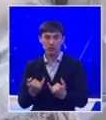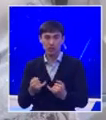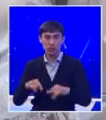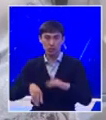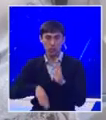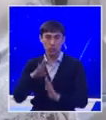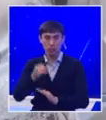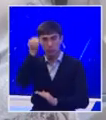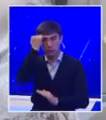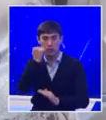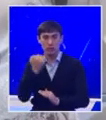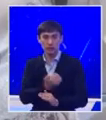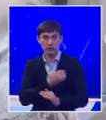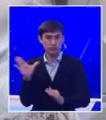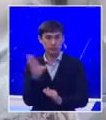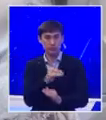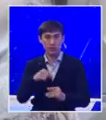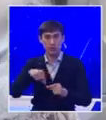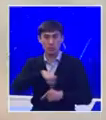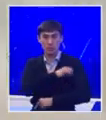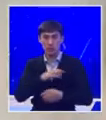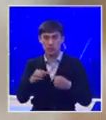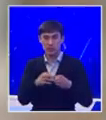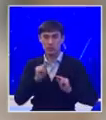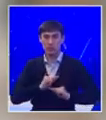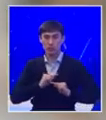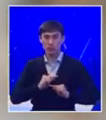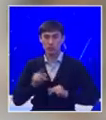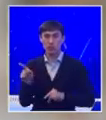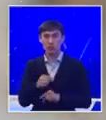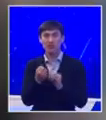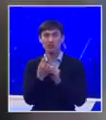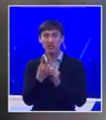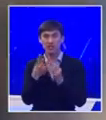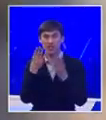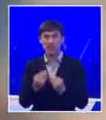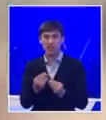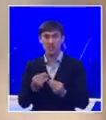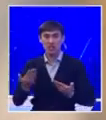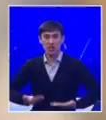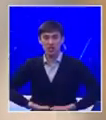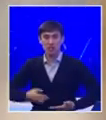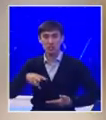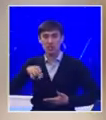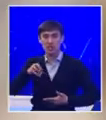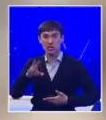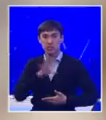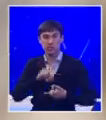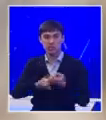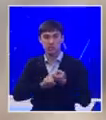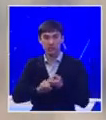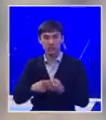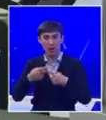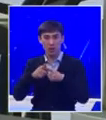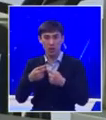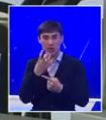Хочу поблагодарить всех врачей и медперсонал за их труд. На протяжении 12 дней жизнь Медета Тазабека в прямом смысле зависела от